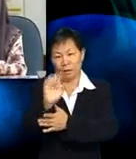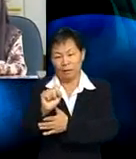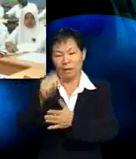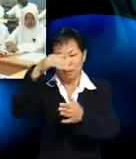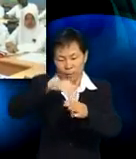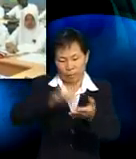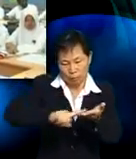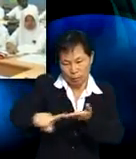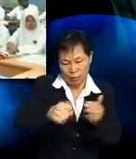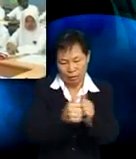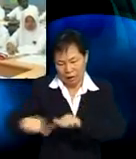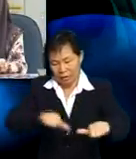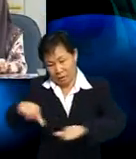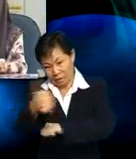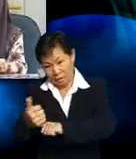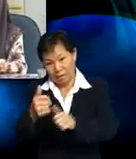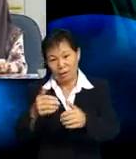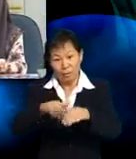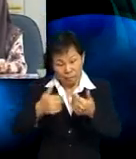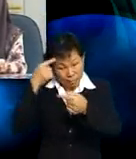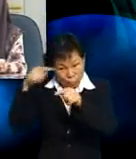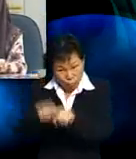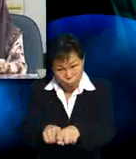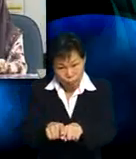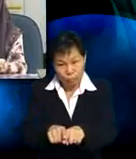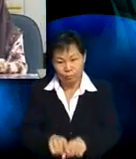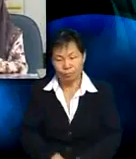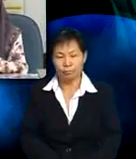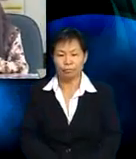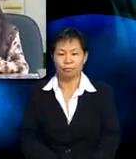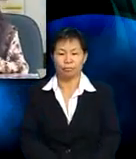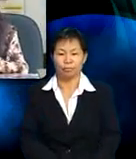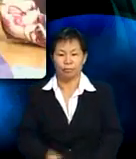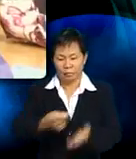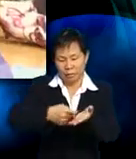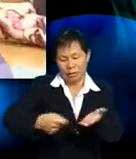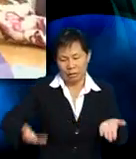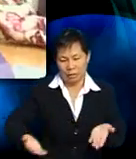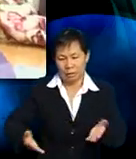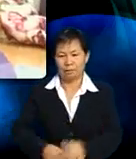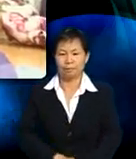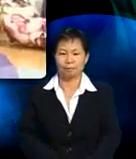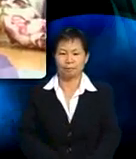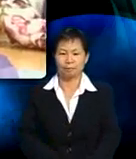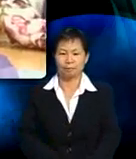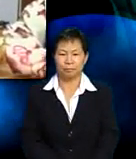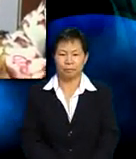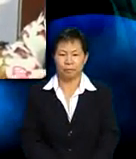minggu harapan dengan aktiviti yang lain pula. Bagaimana, setuju? Setuju, cikgu. Tantangan sini.